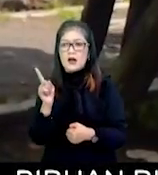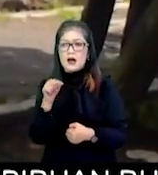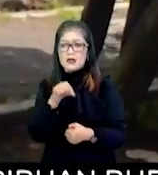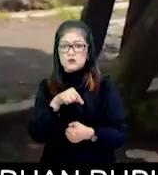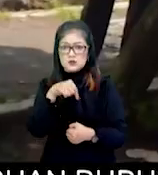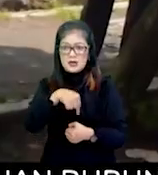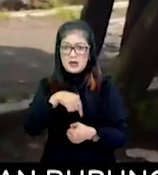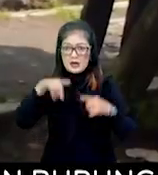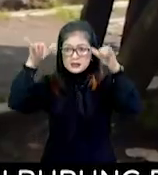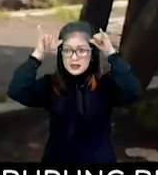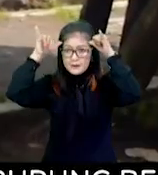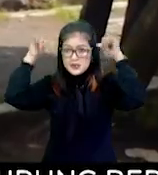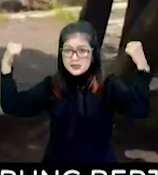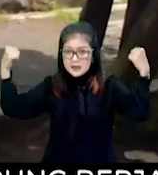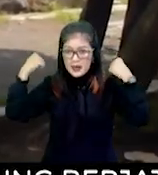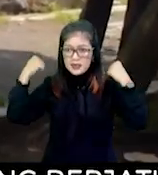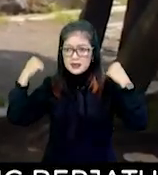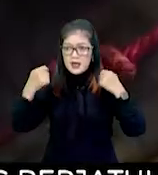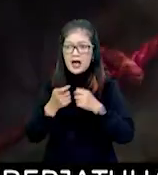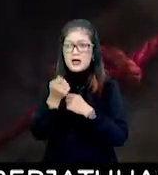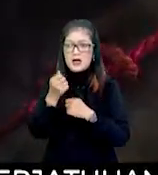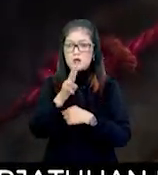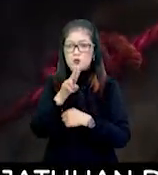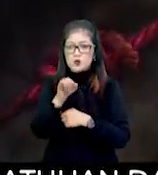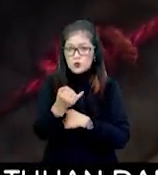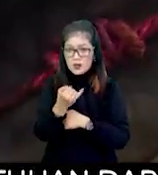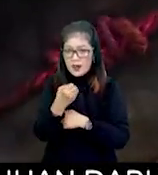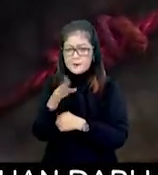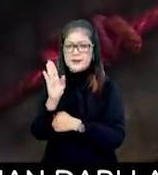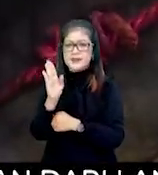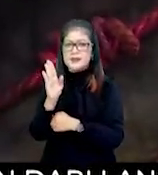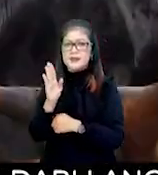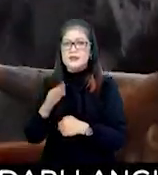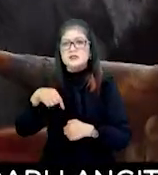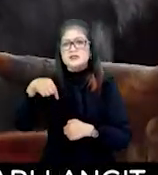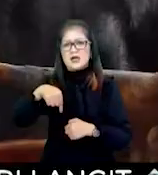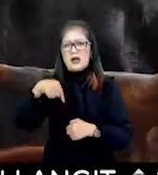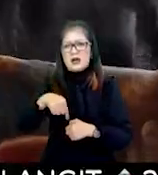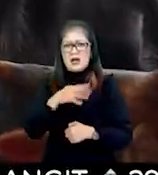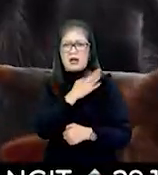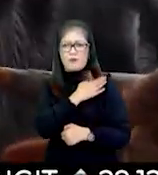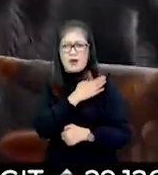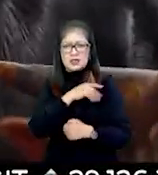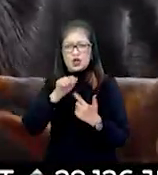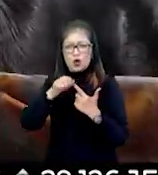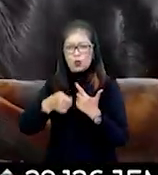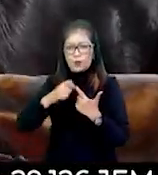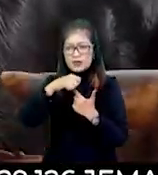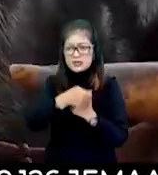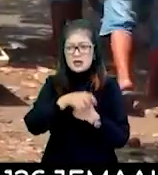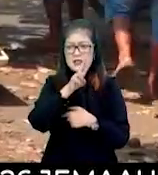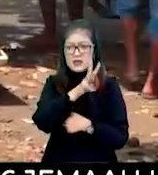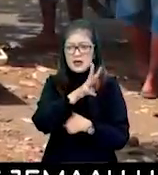sapi yang besar ya. Hingga saat ini di wilayah Kabupaten Lumajang terdapat